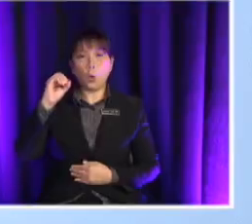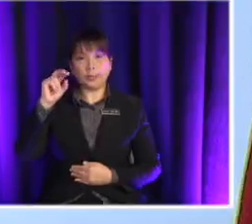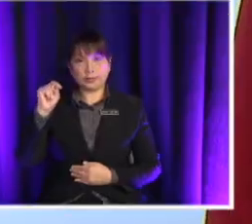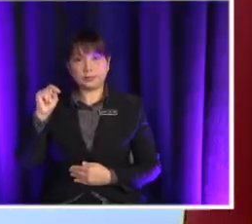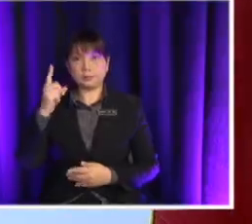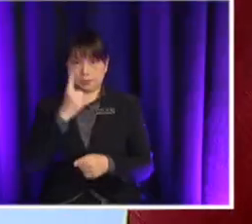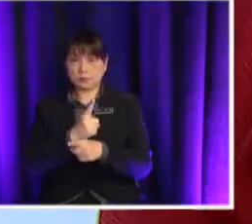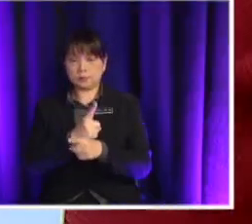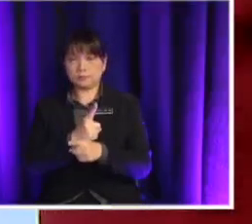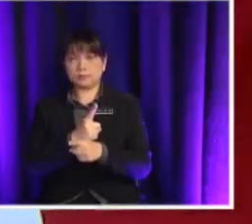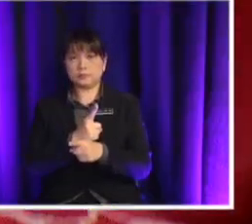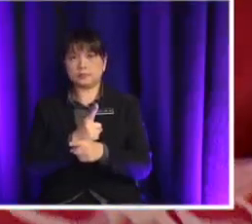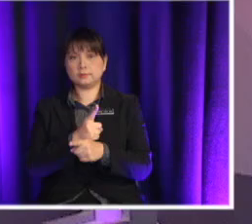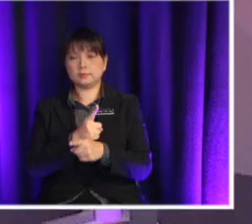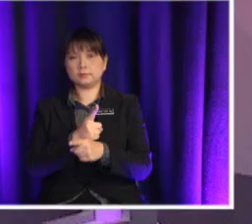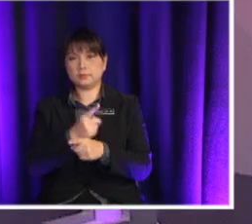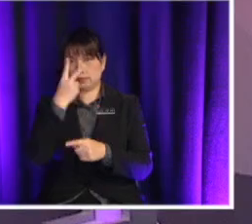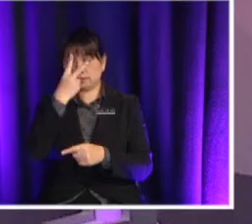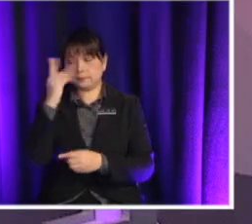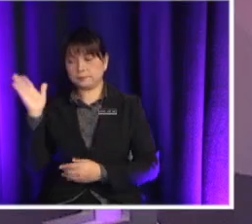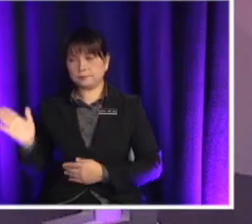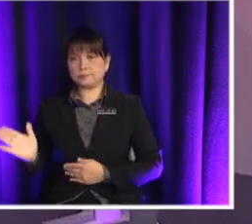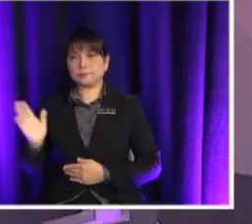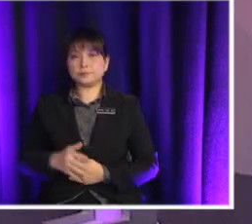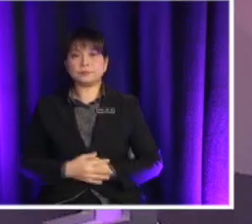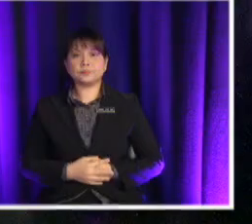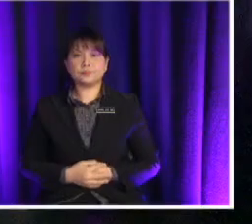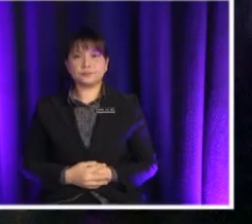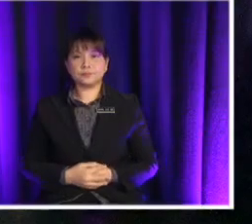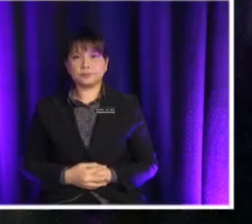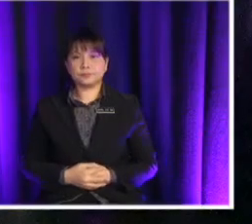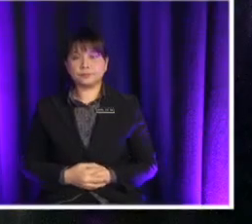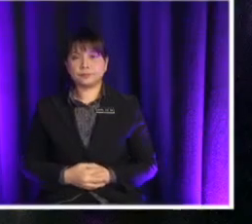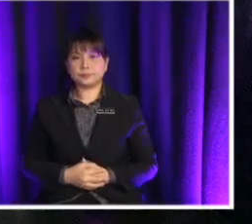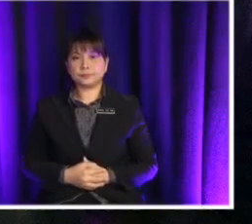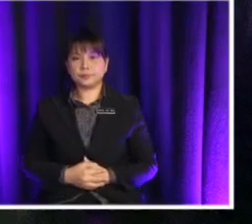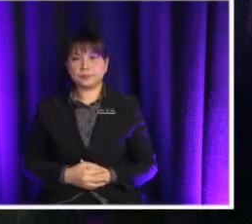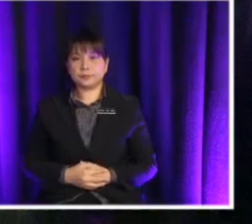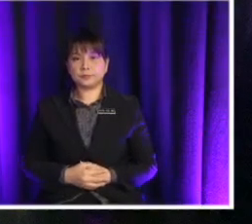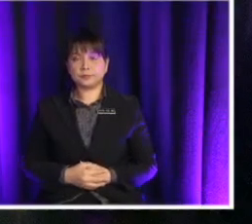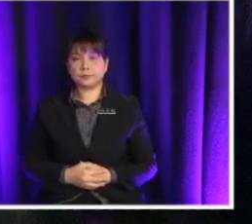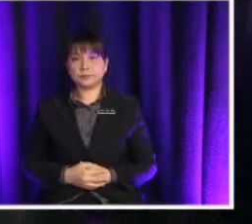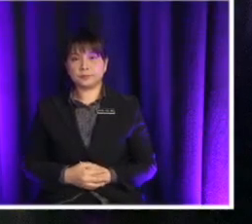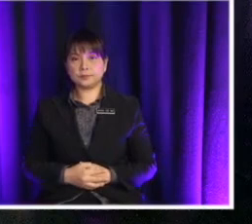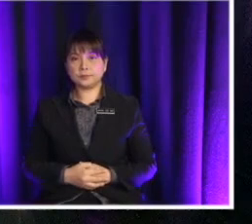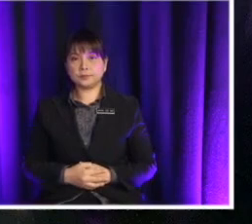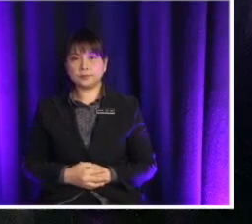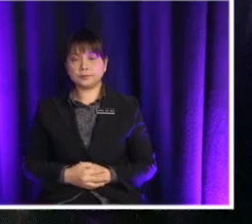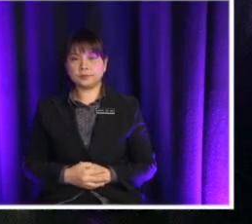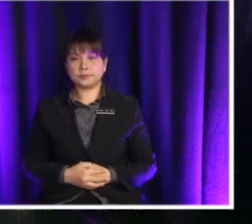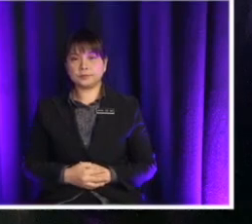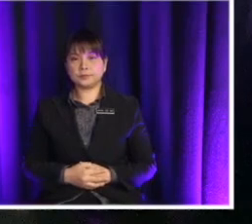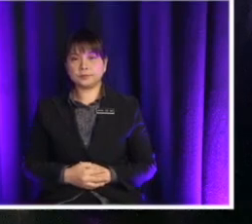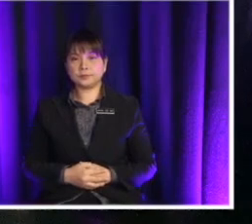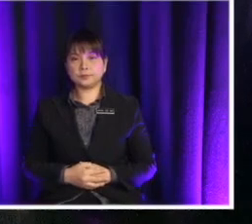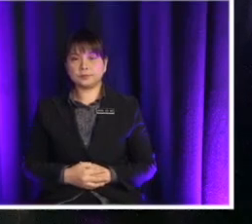Okey. So kita uji sini. Okey, Aiman boleh pegang. Okey, saya pegang. Okey, dan keadaan on ni kita tengok kedudukan. So